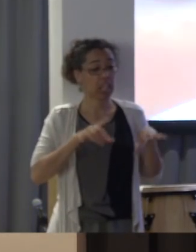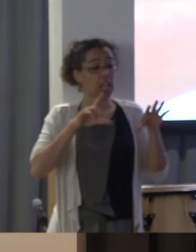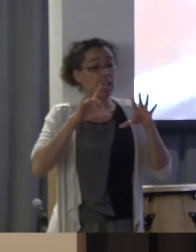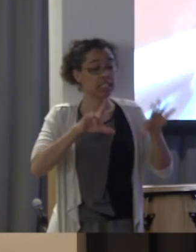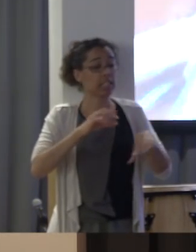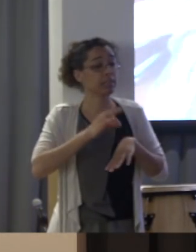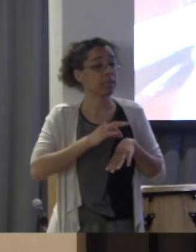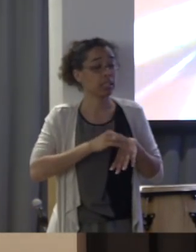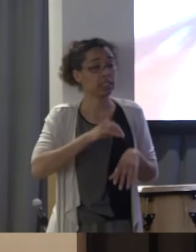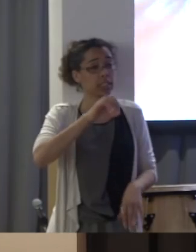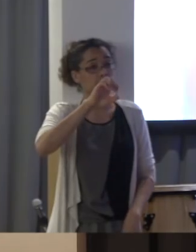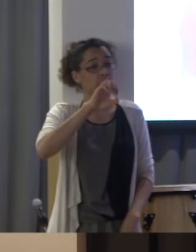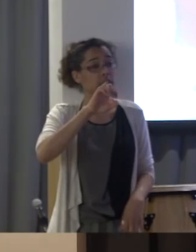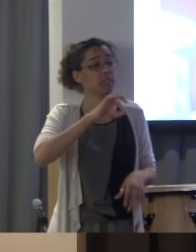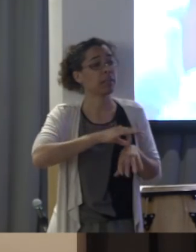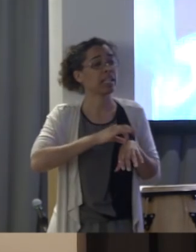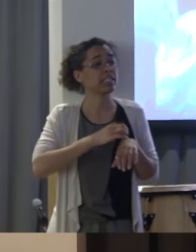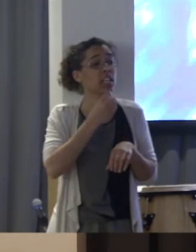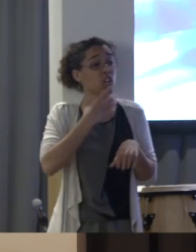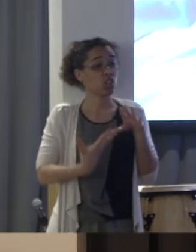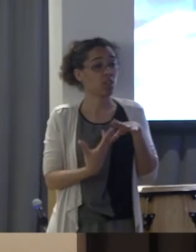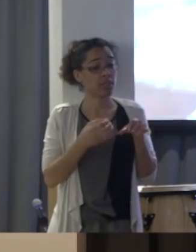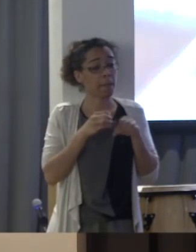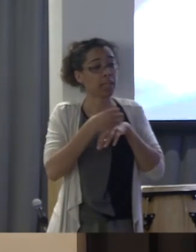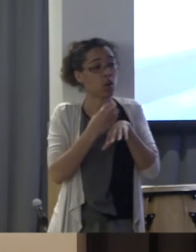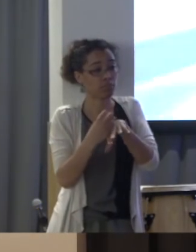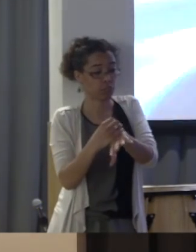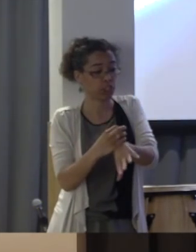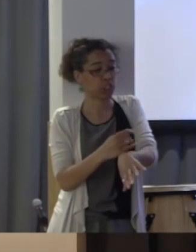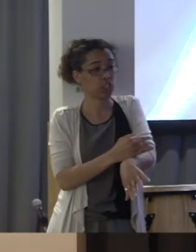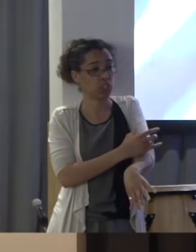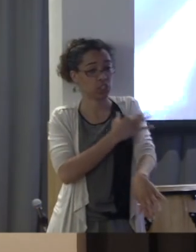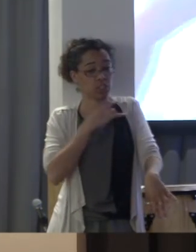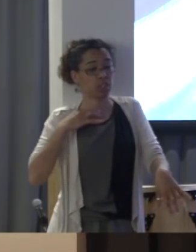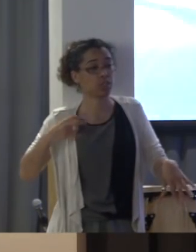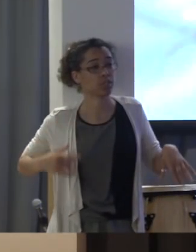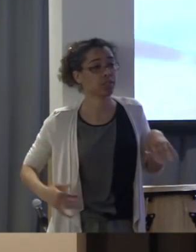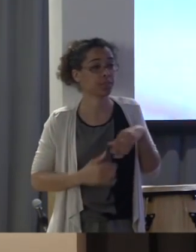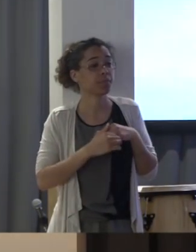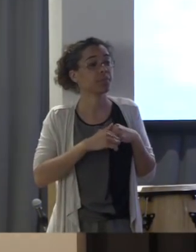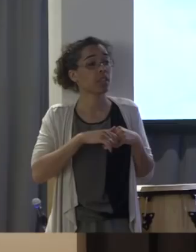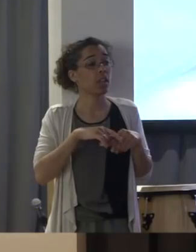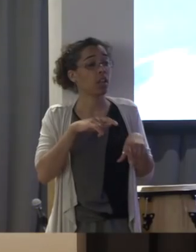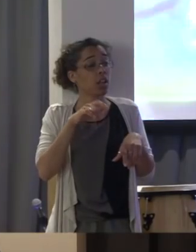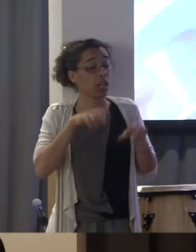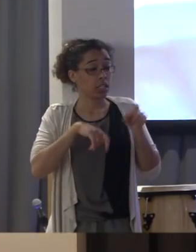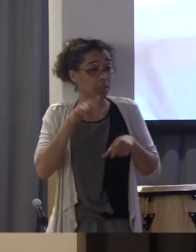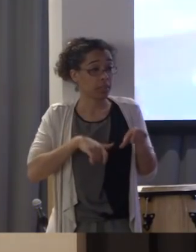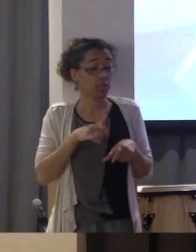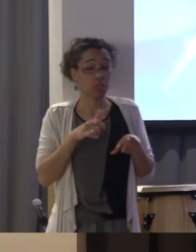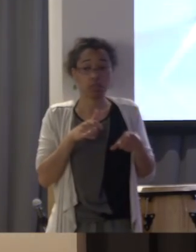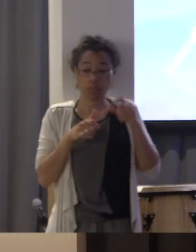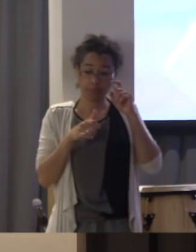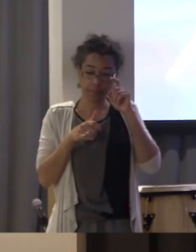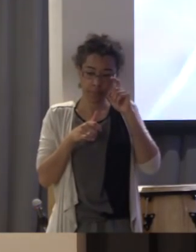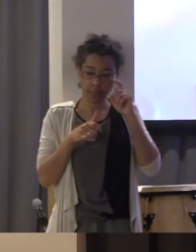septicémies. C'est-à-dire que le microbe rentre dans le sang. Et c'est impardonnable. Il y a eu des gens comme Lagardère, c'est un homme riche.